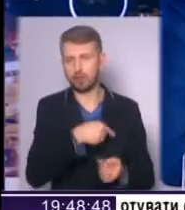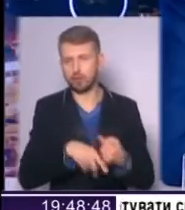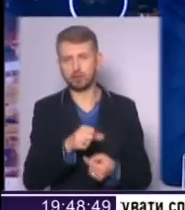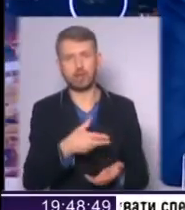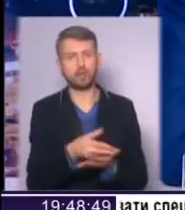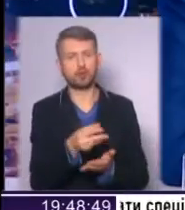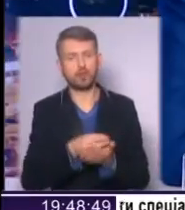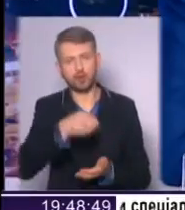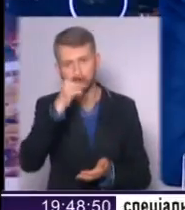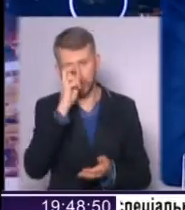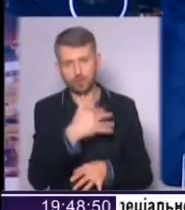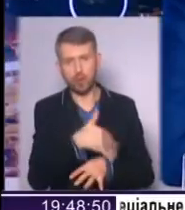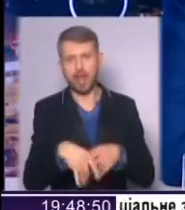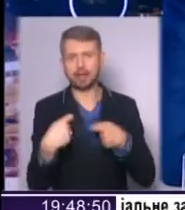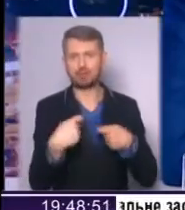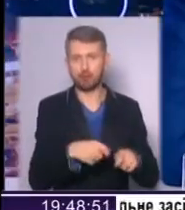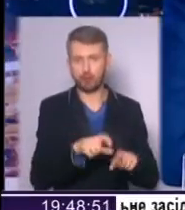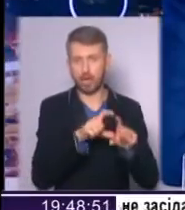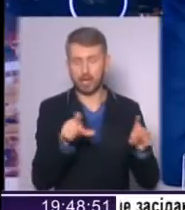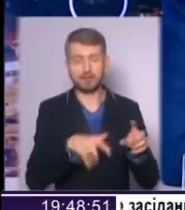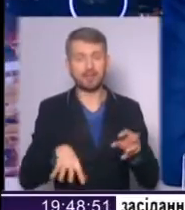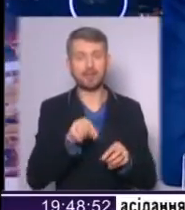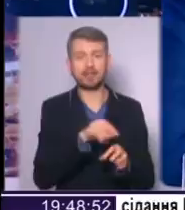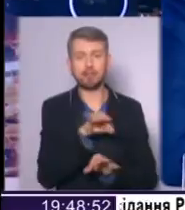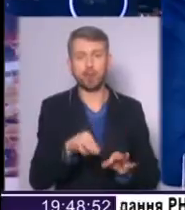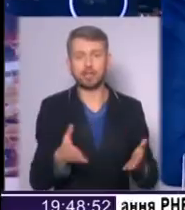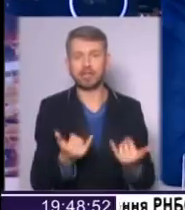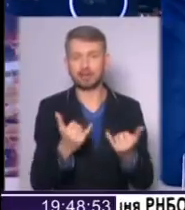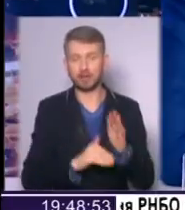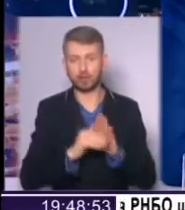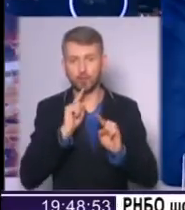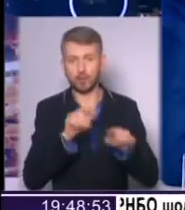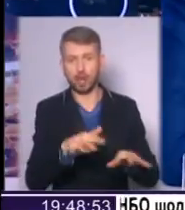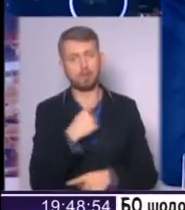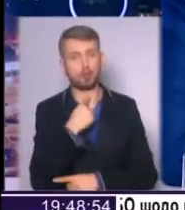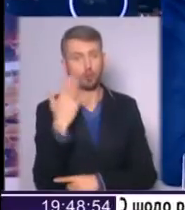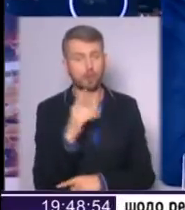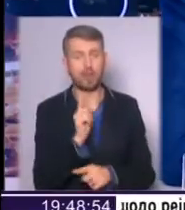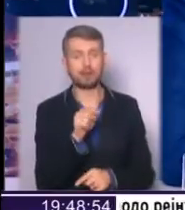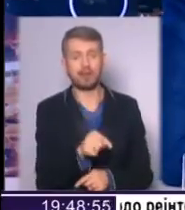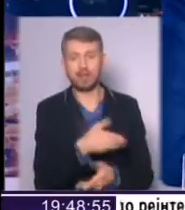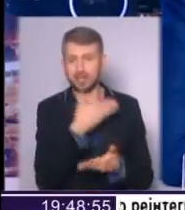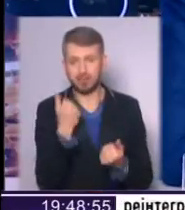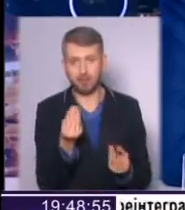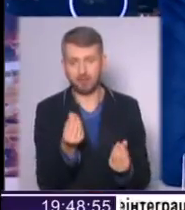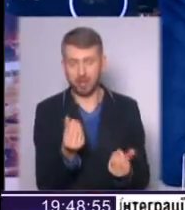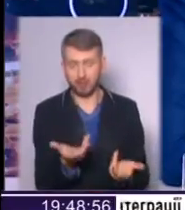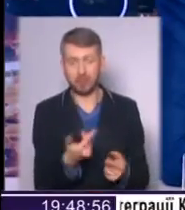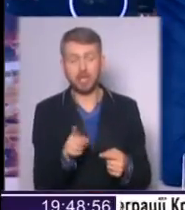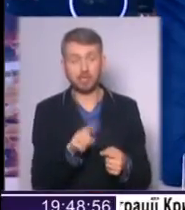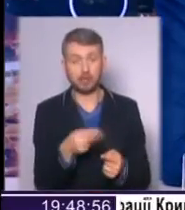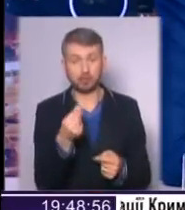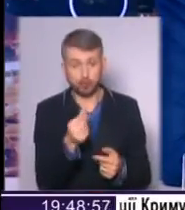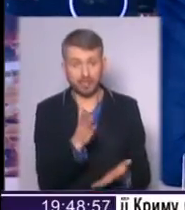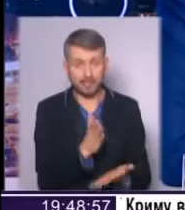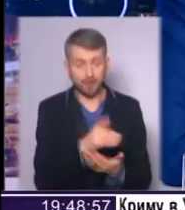фінансування Державної експортної агенції, на всі ті проекти, які зараз Верховною Радою проголосовані, але на них нема зараз фінансового ресурсу. Цей ресурс